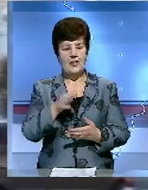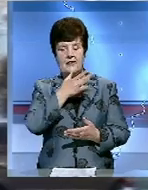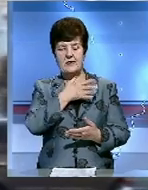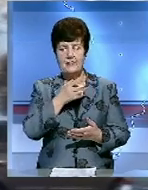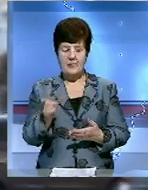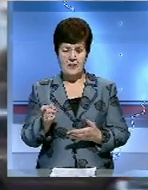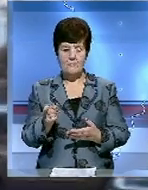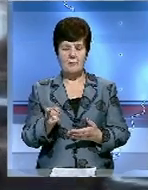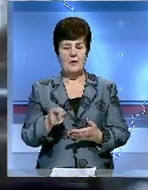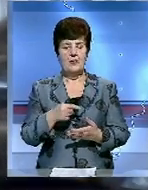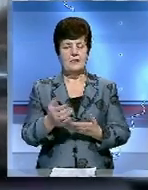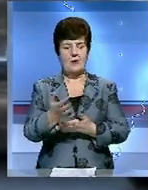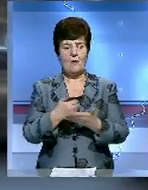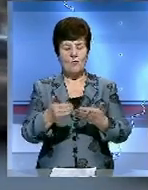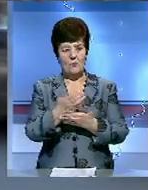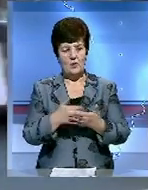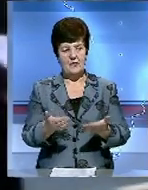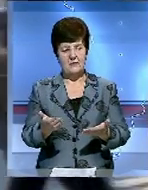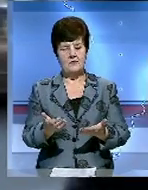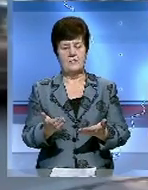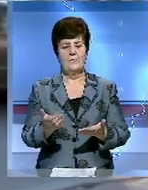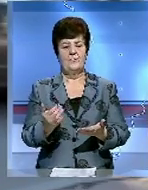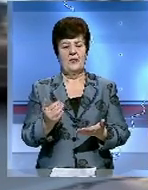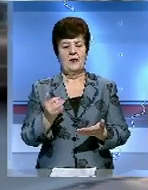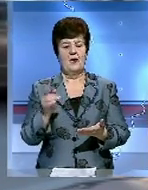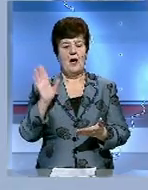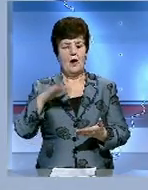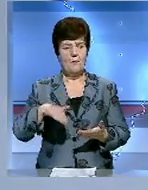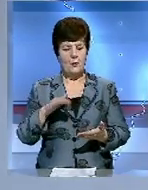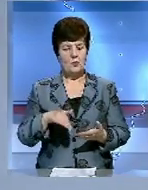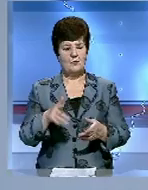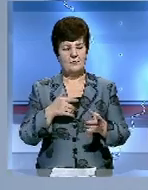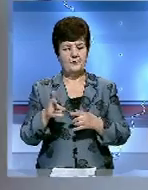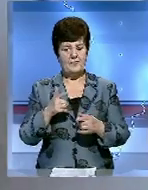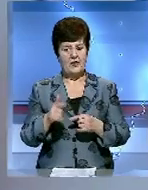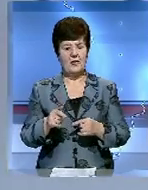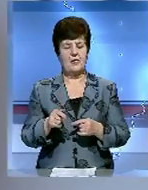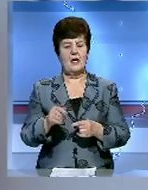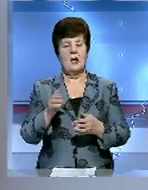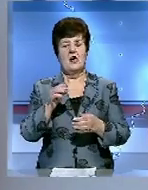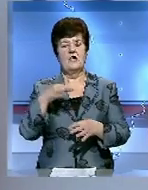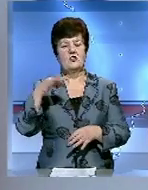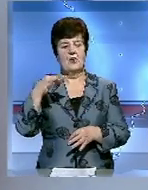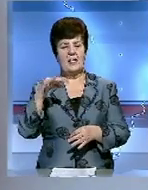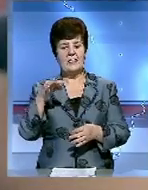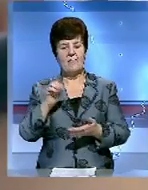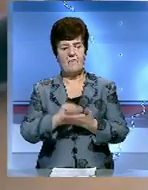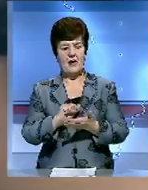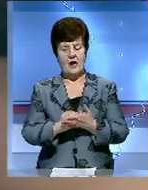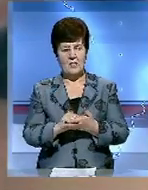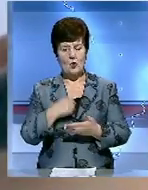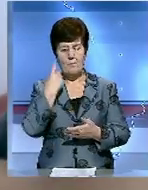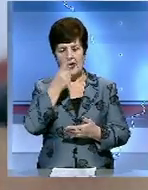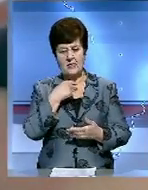pentru acumularea semnăturilor, apoi semnăturile urmează a fi verificate de către organele electorale și apoi după aia